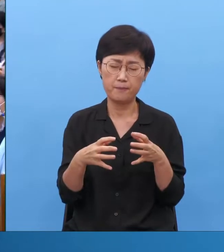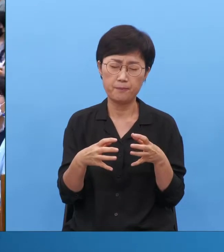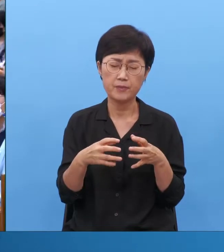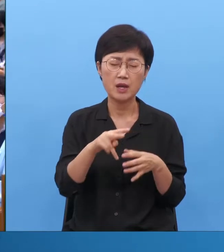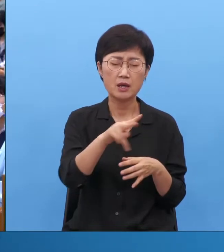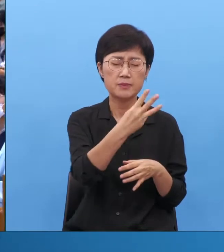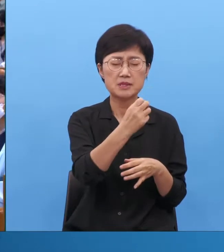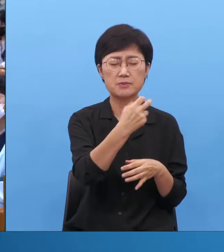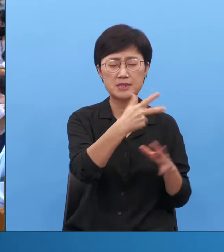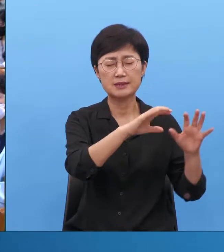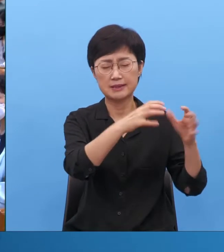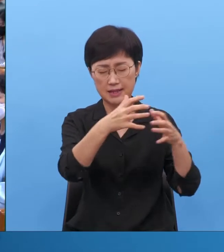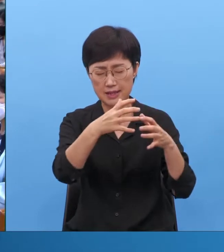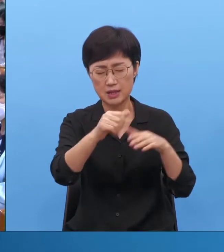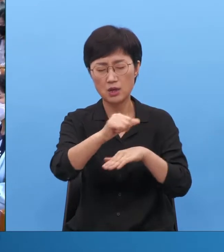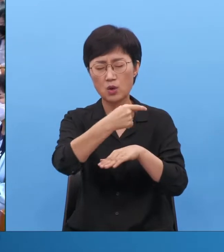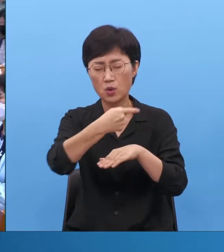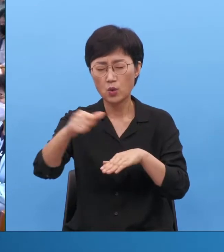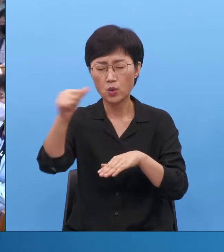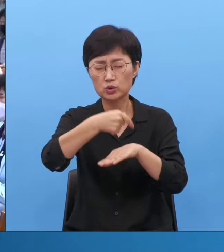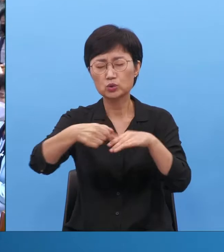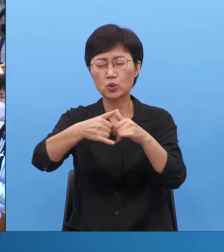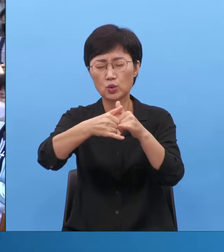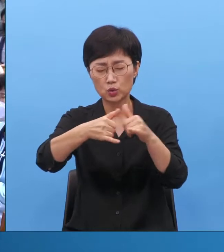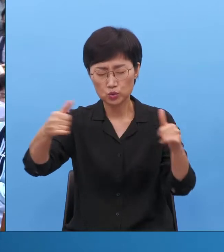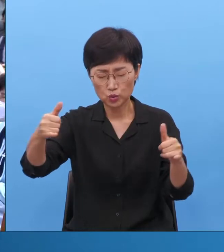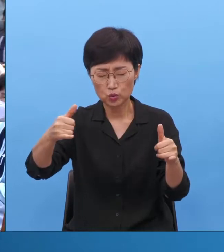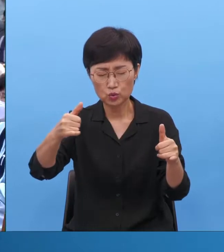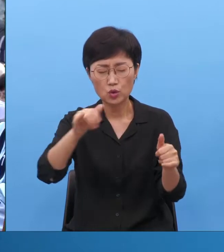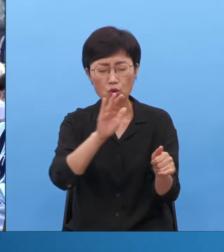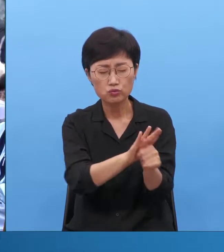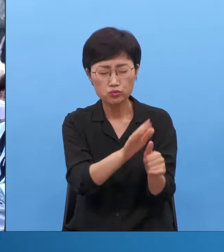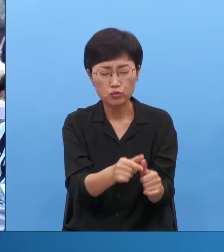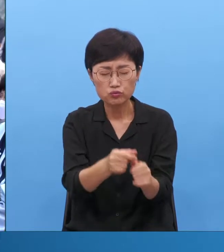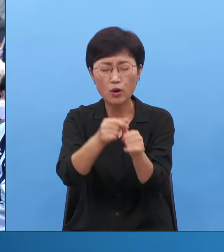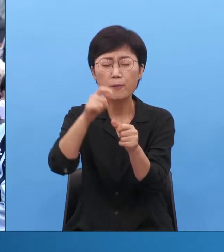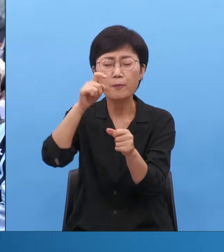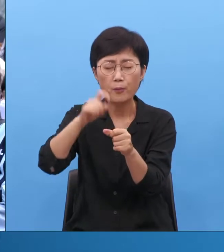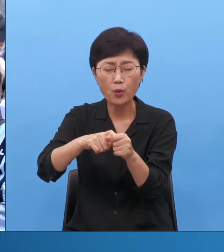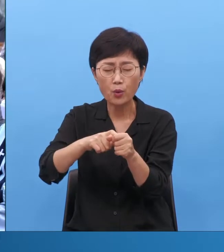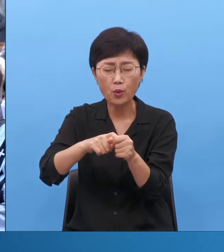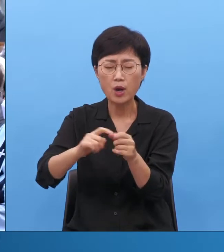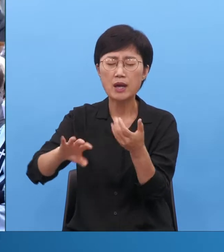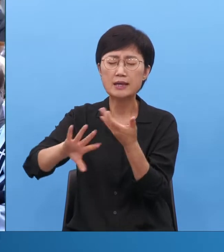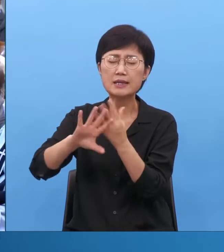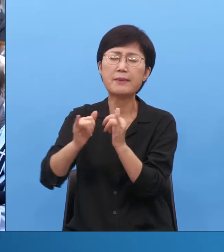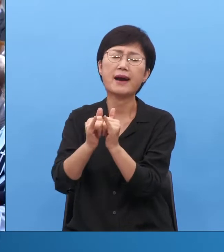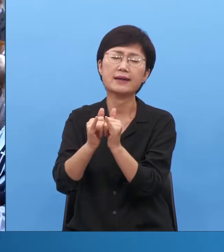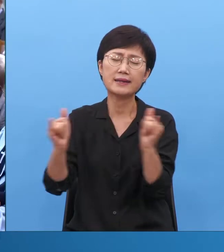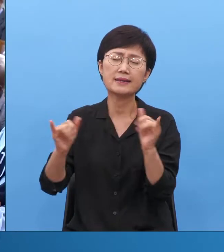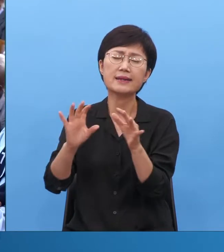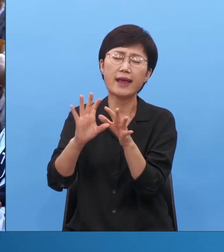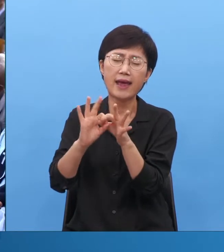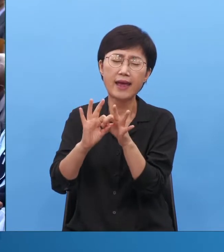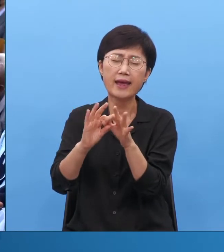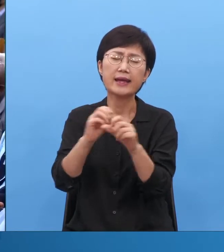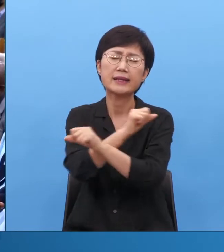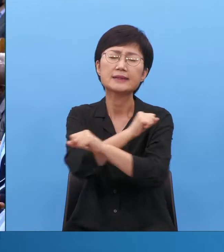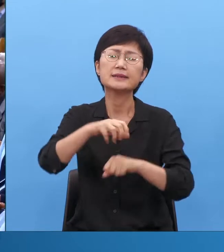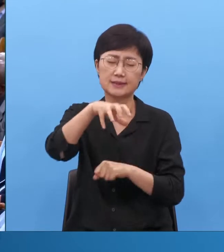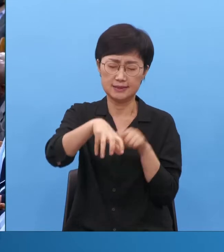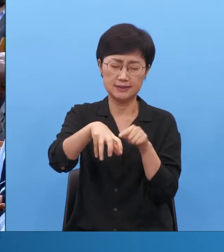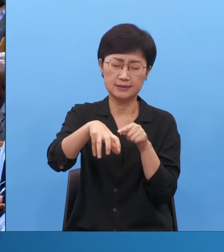종족을 살리는 이방인의 뜰을 허락하여 주셔서 감사합니다. We thank you for granting to our church and all the churches taking part in the gospel movement